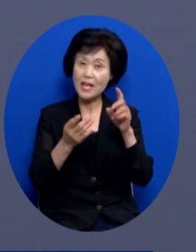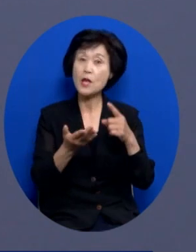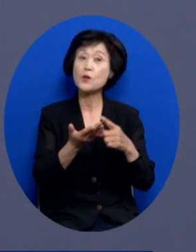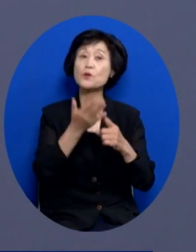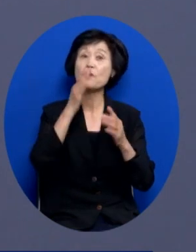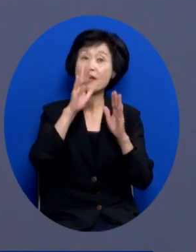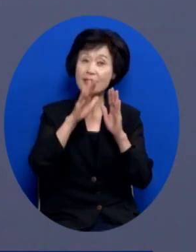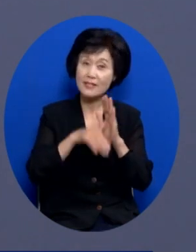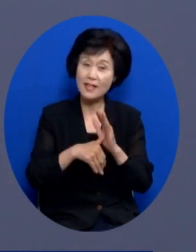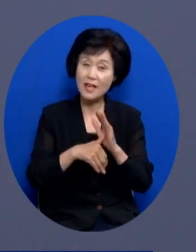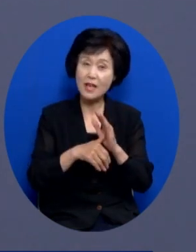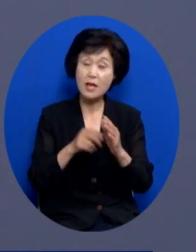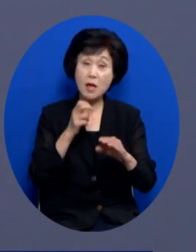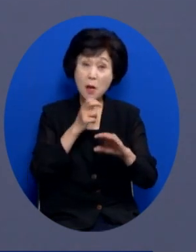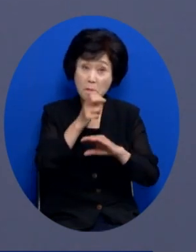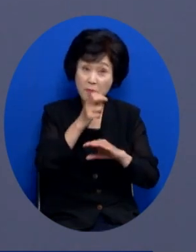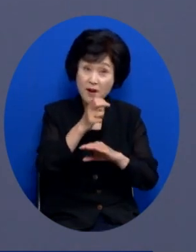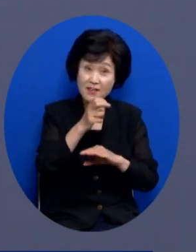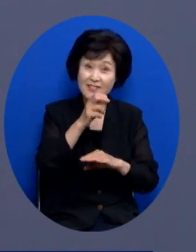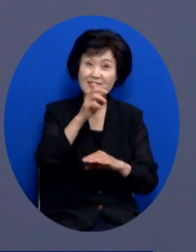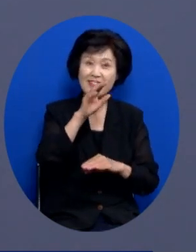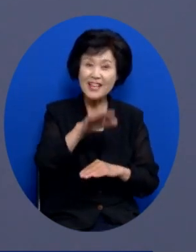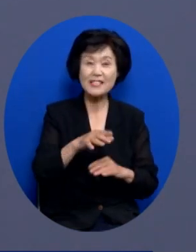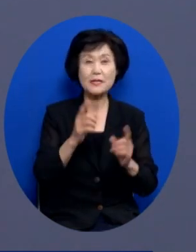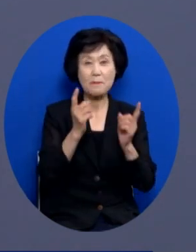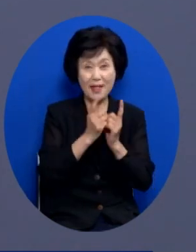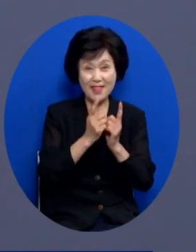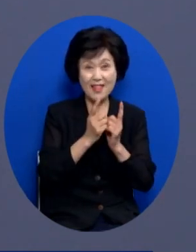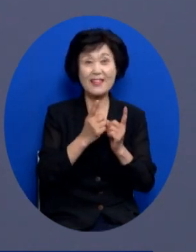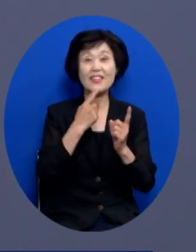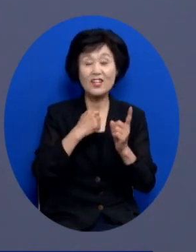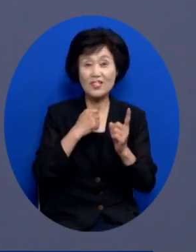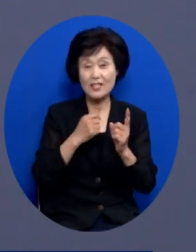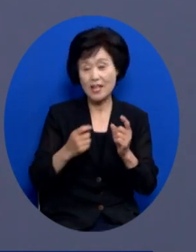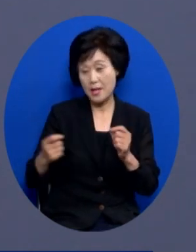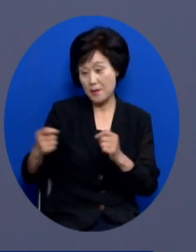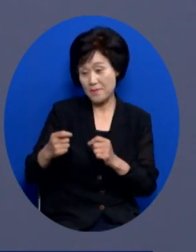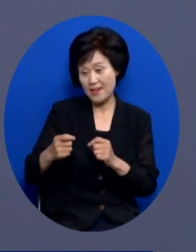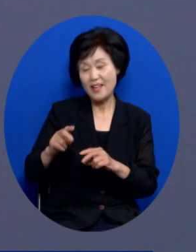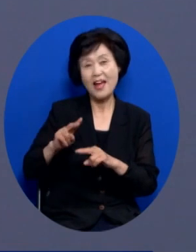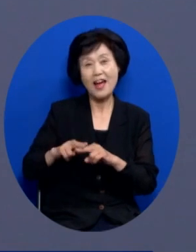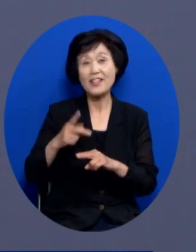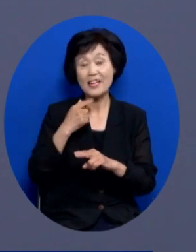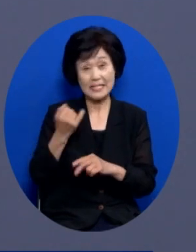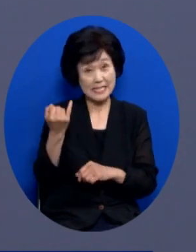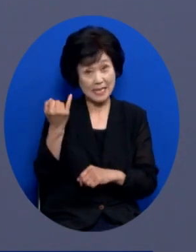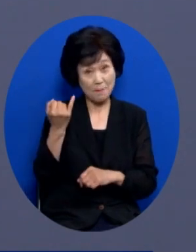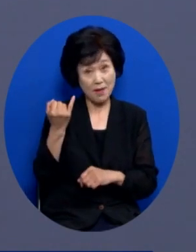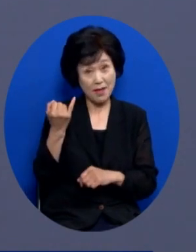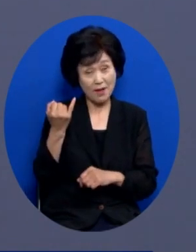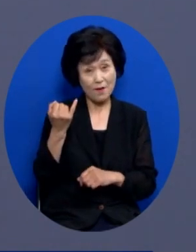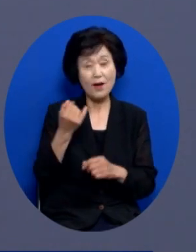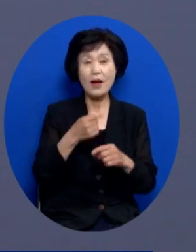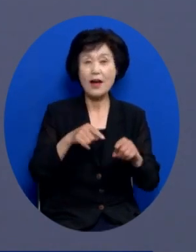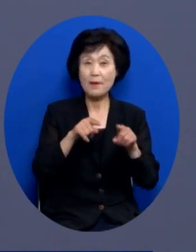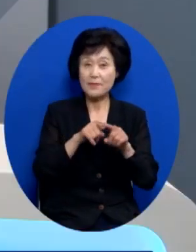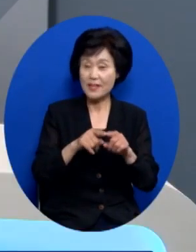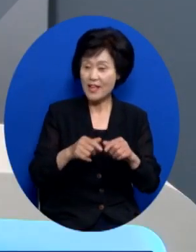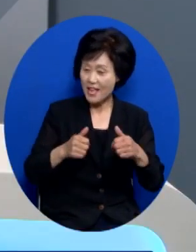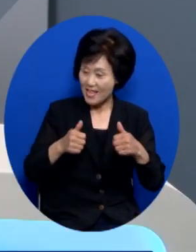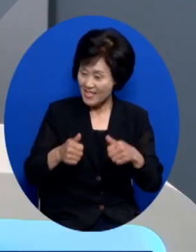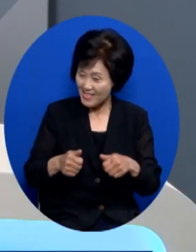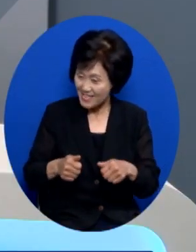정말 버스에서 만난 옆에 앉았던 자매님과 정말 인사하다가